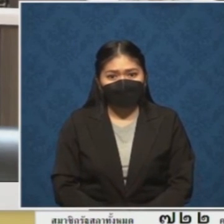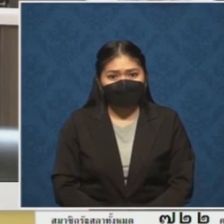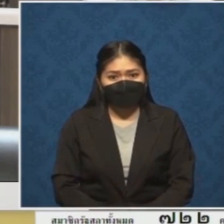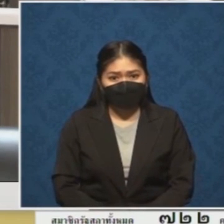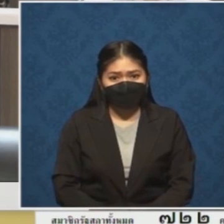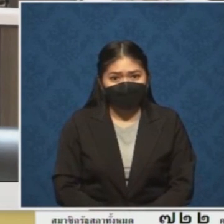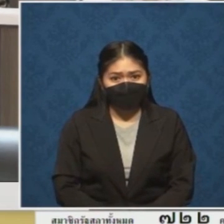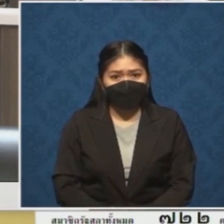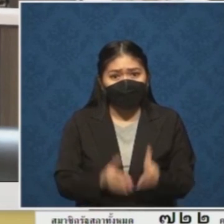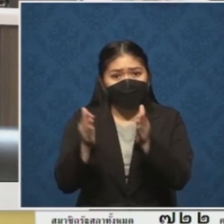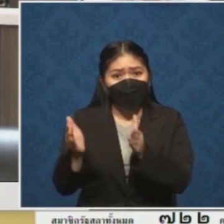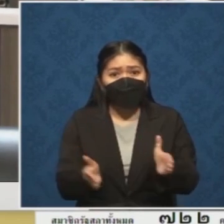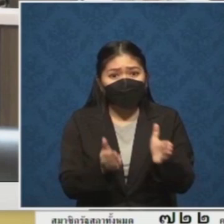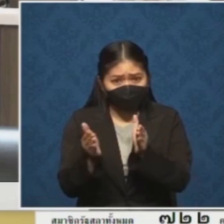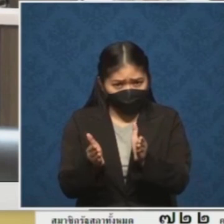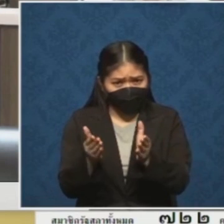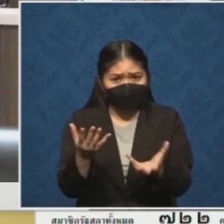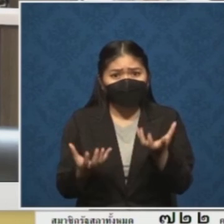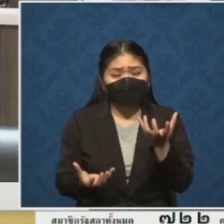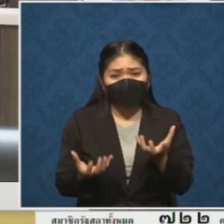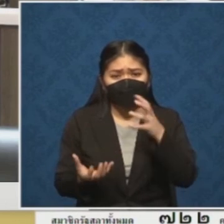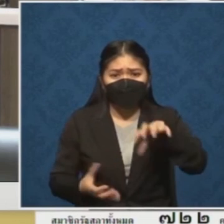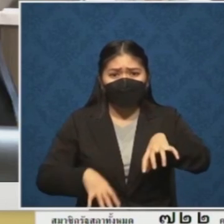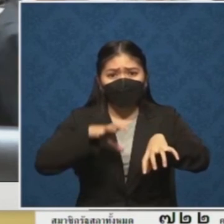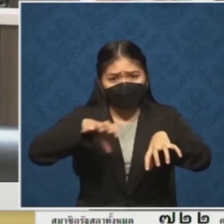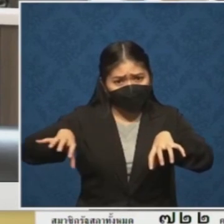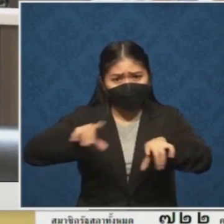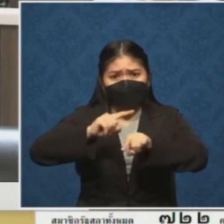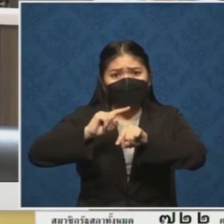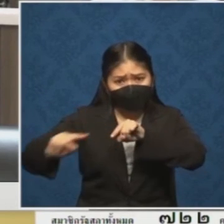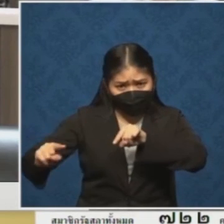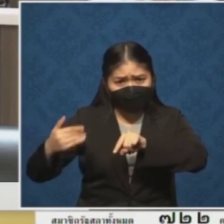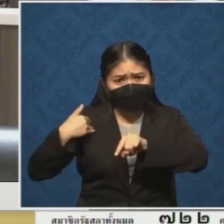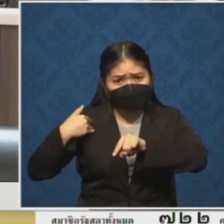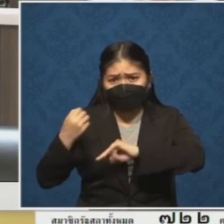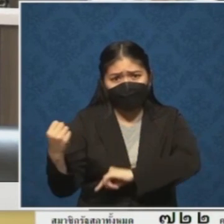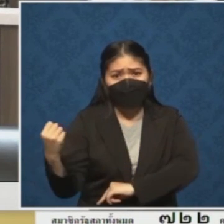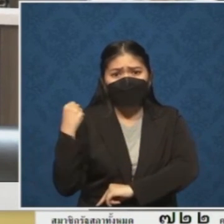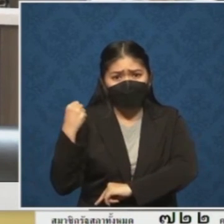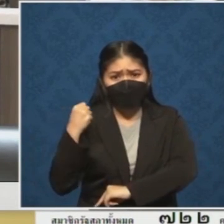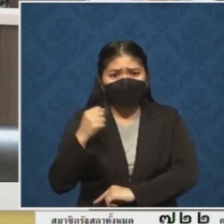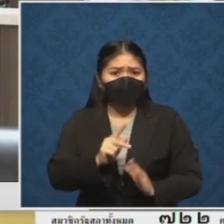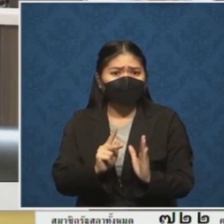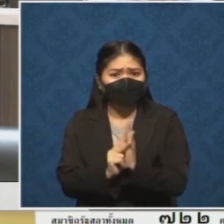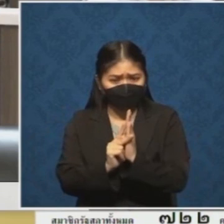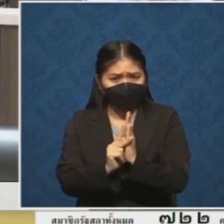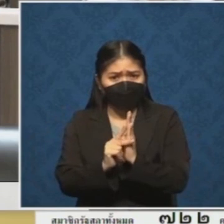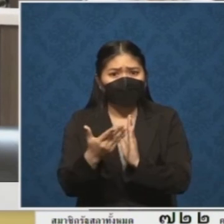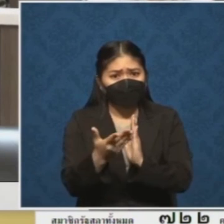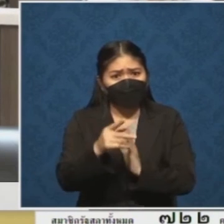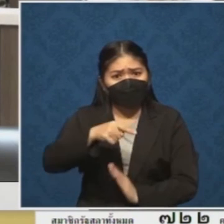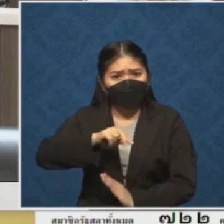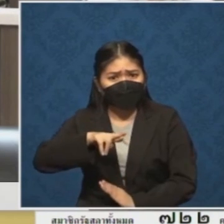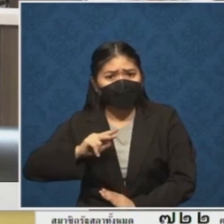กระบวนการยุติธรรมหน่วยงานต่างๆที่ใช้อำนาจตามกฎอัยการศึกและก็พรกฉุกเฉิน